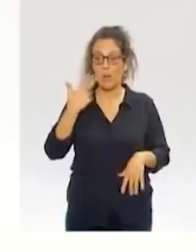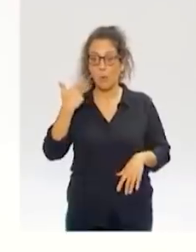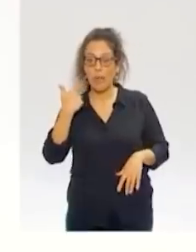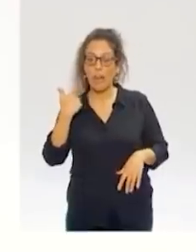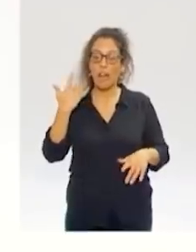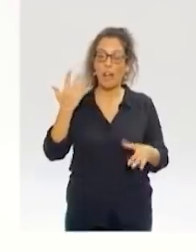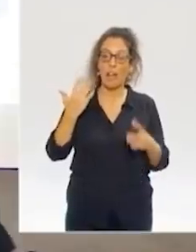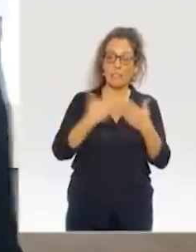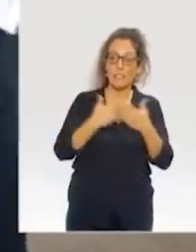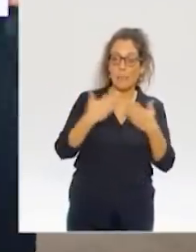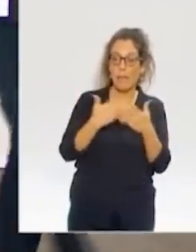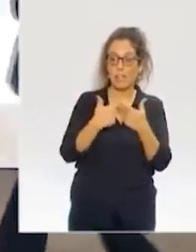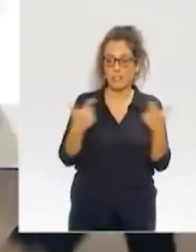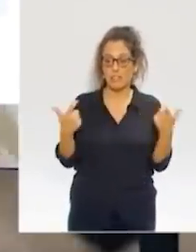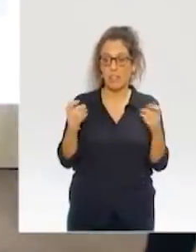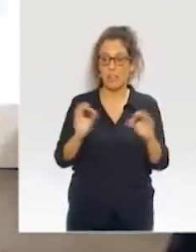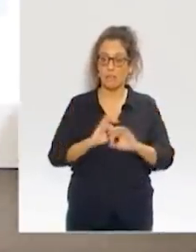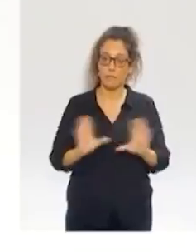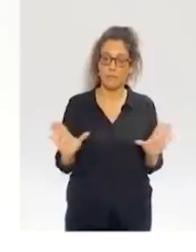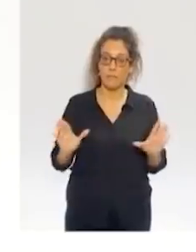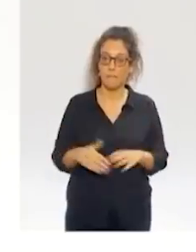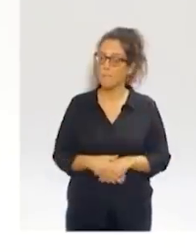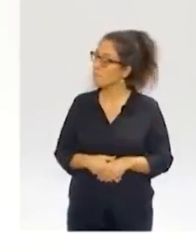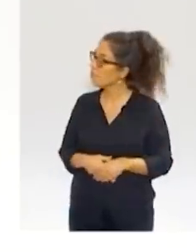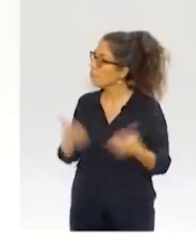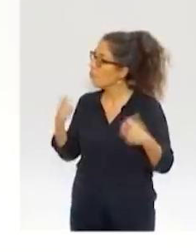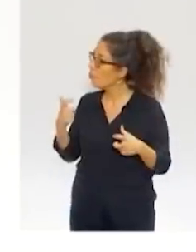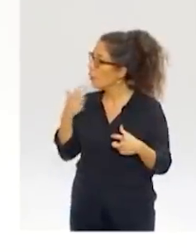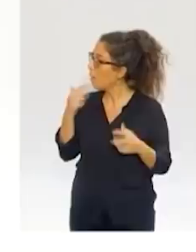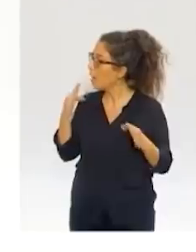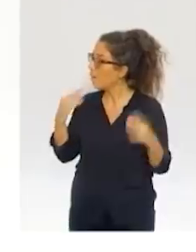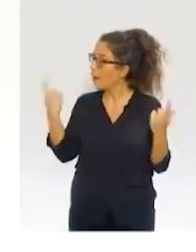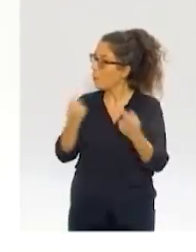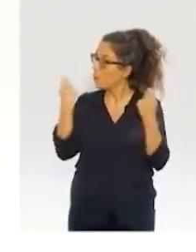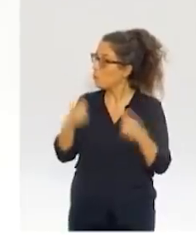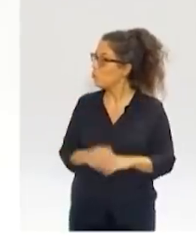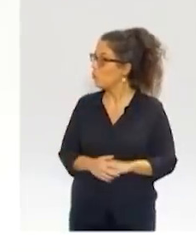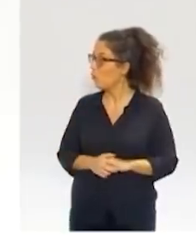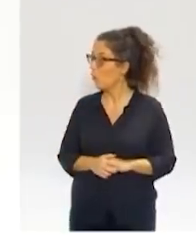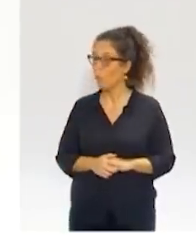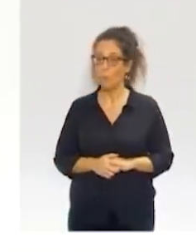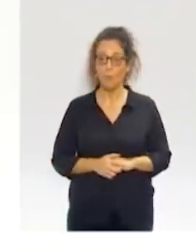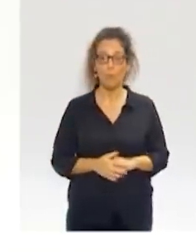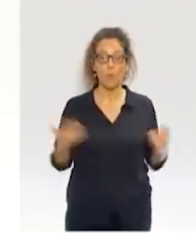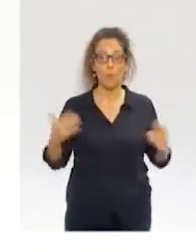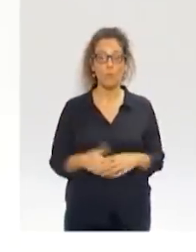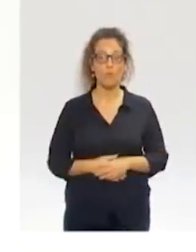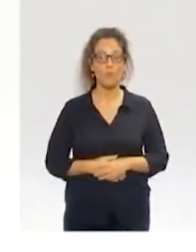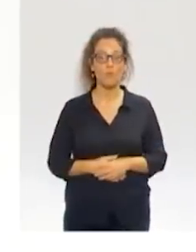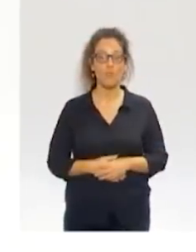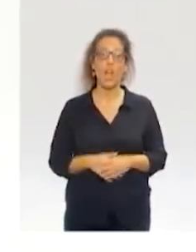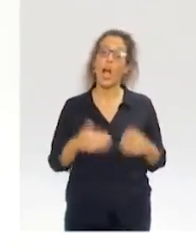théâtre ou cinéma. Merci. Vous ne vouliez pas répondre sur le monde de la nuit, non. Alors, sur cette question dont